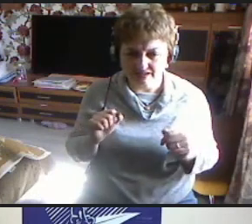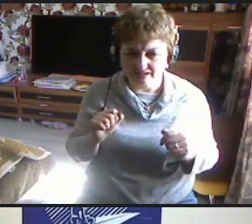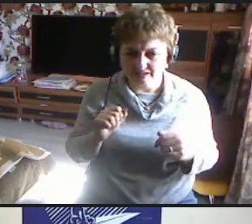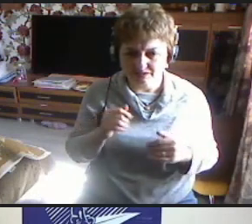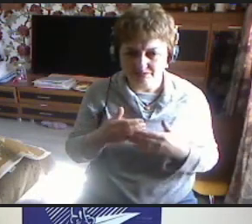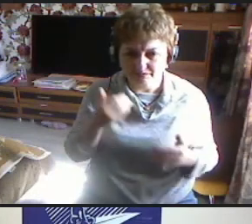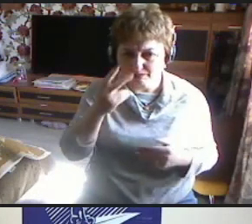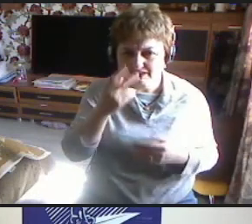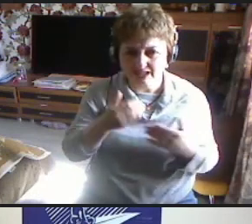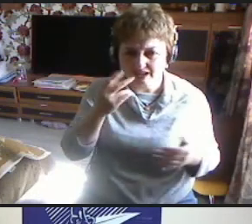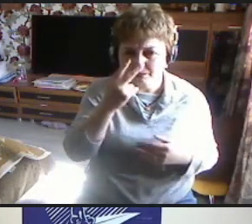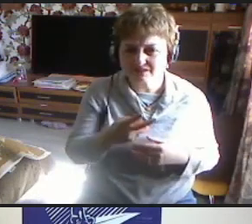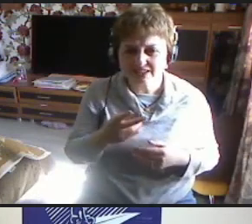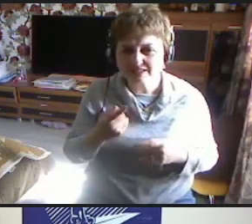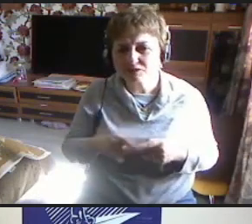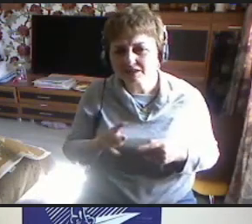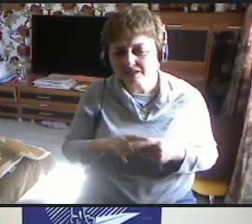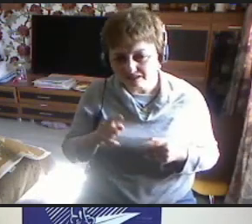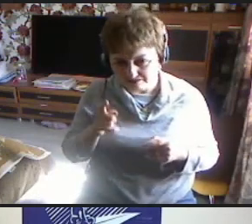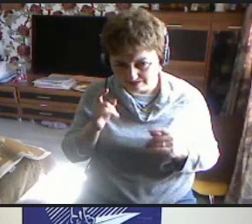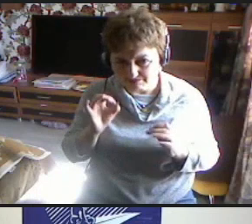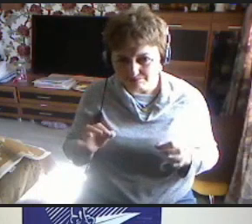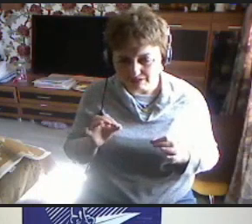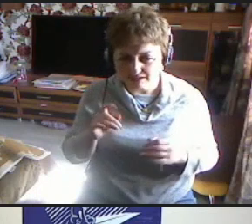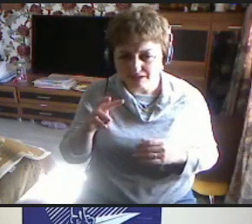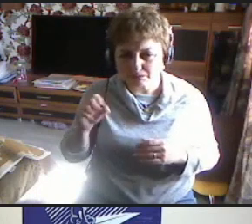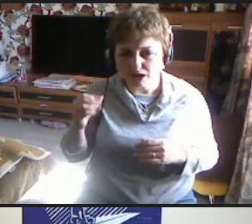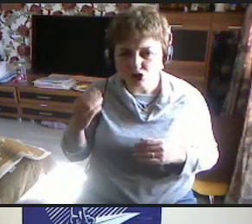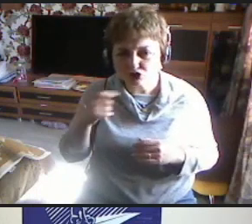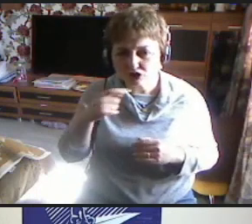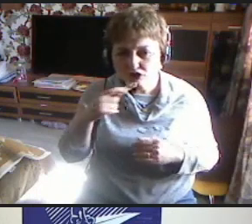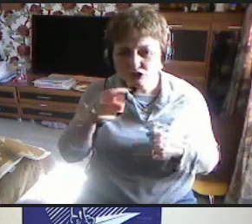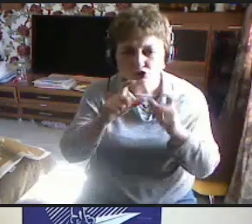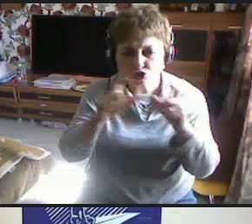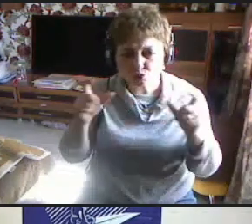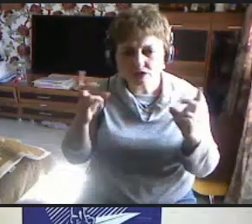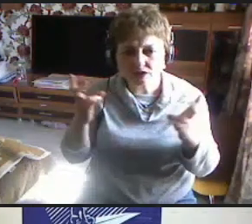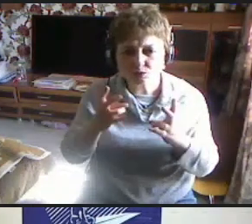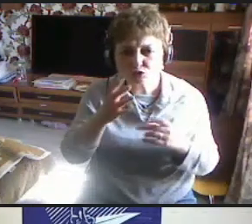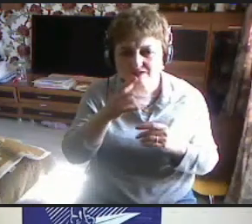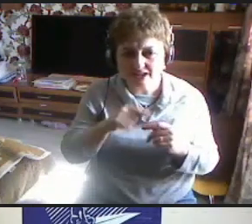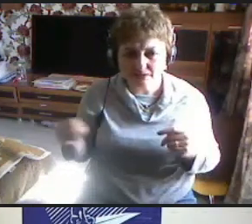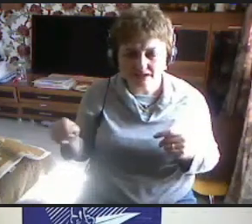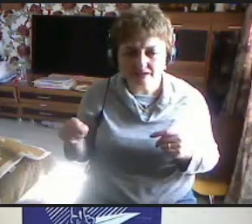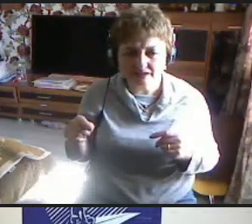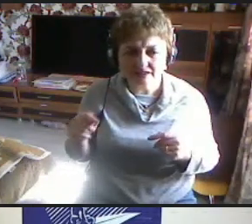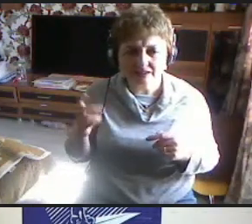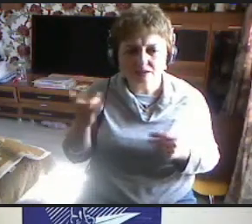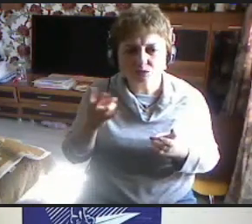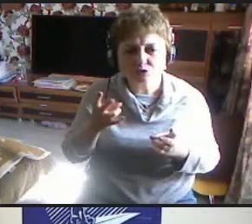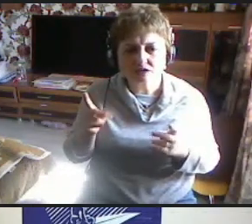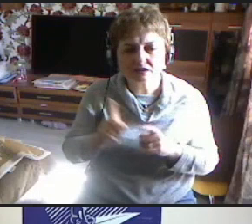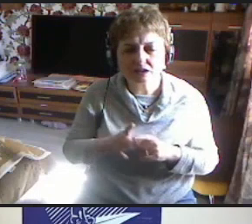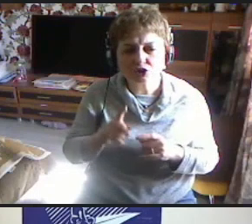действительно, совершенно верно, Маша говорит о том, что в школе нужно время. И также нужно учесть такой момент,